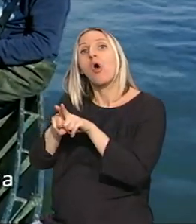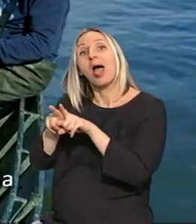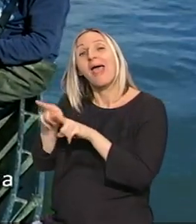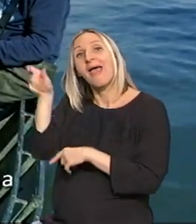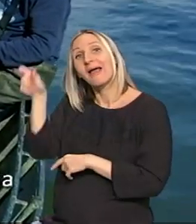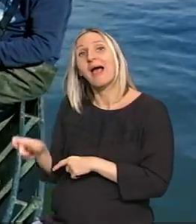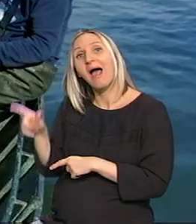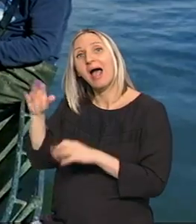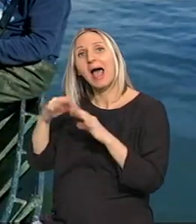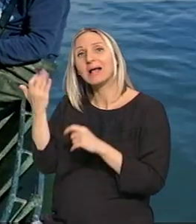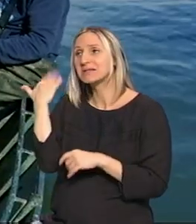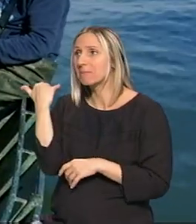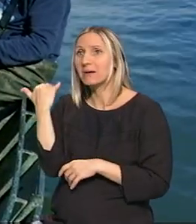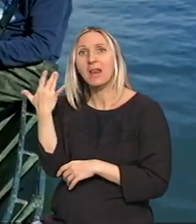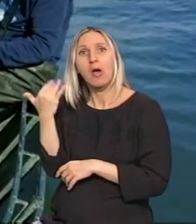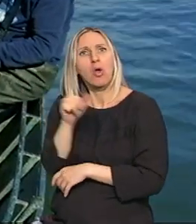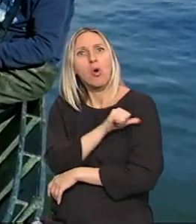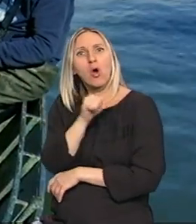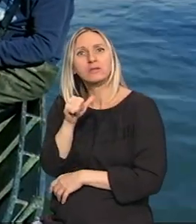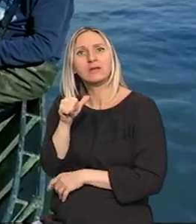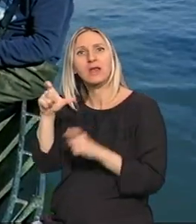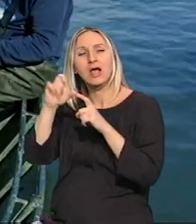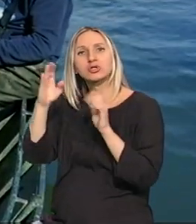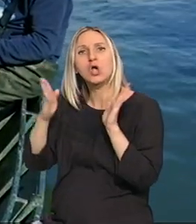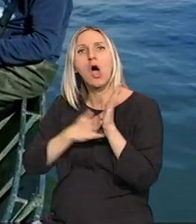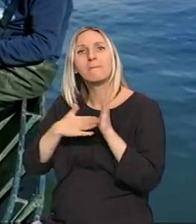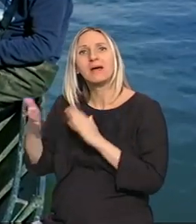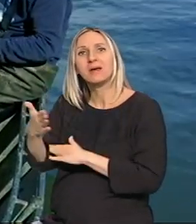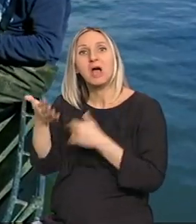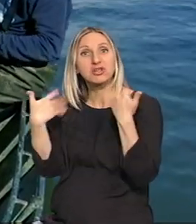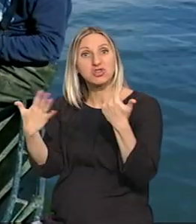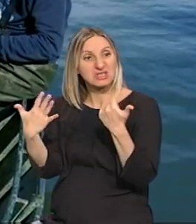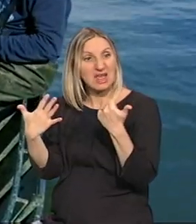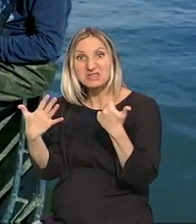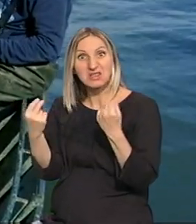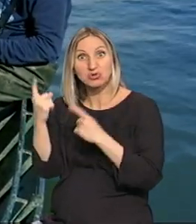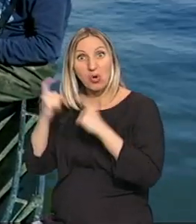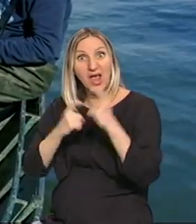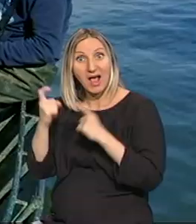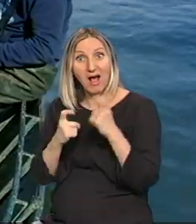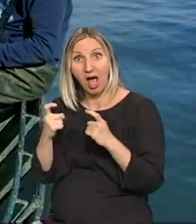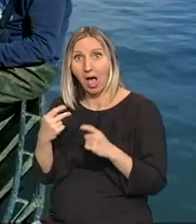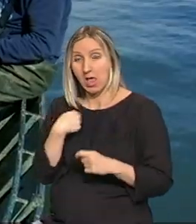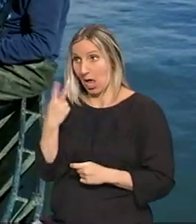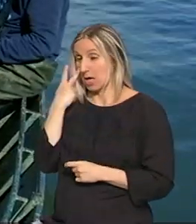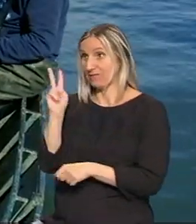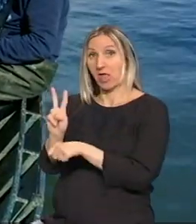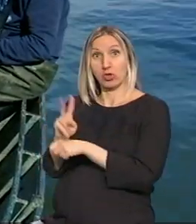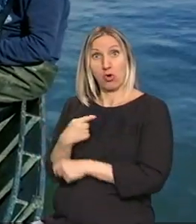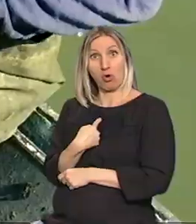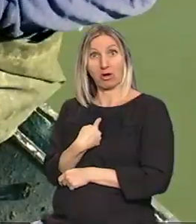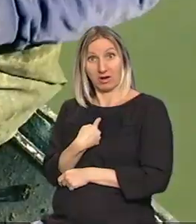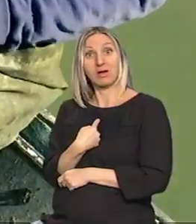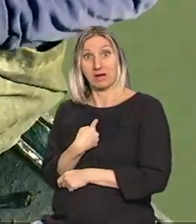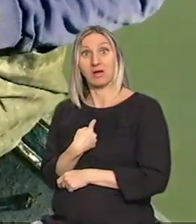uhvatio pre par godine na Soma 60 i nešto kilograma. Sam bio očevidac, ali